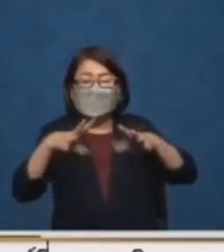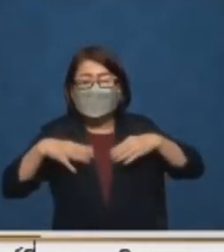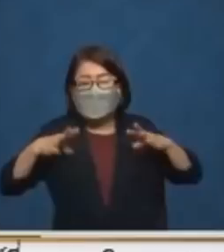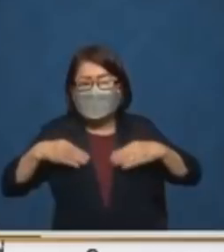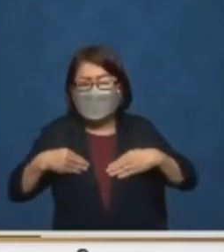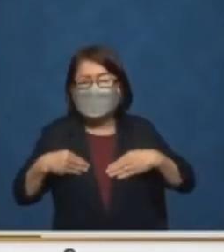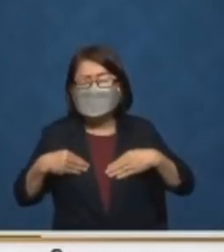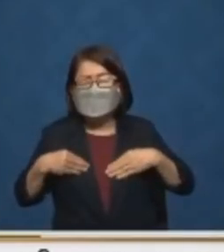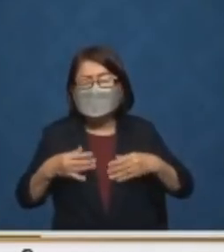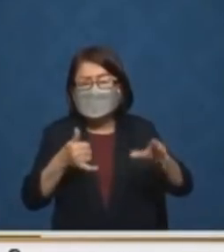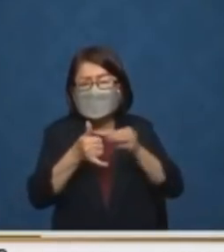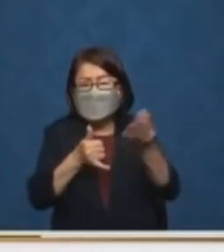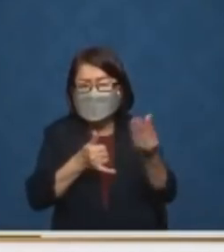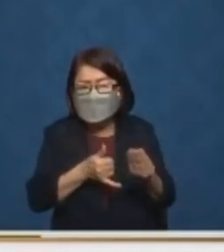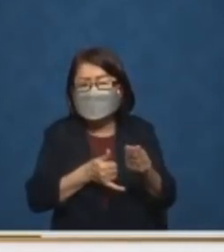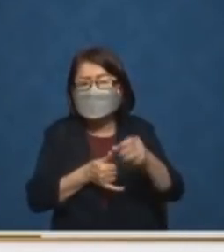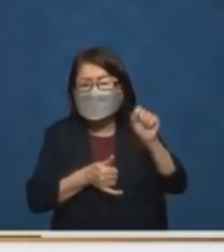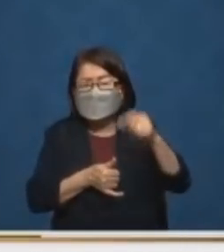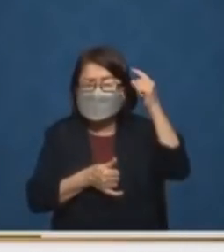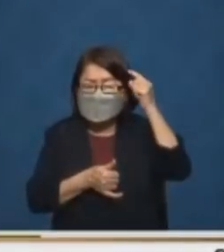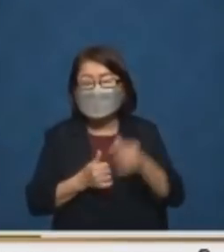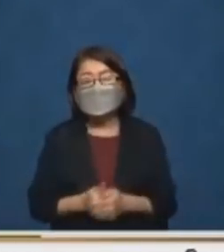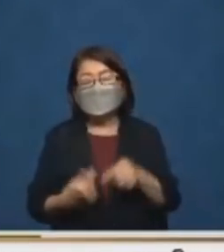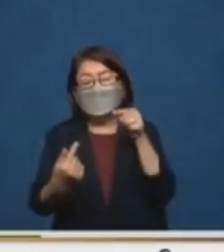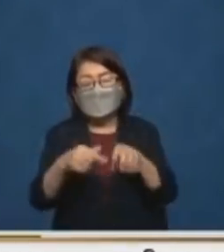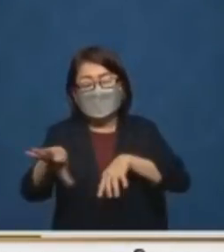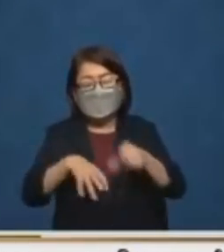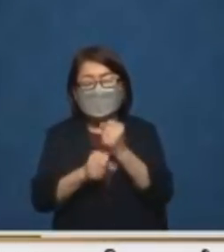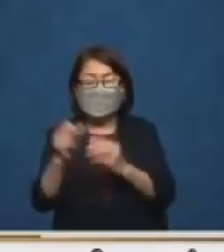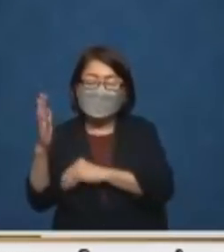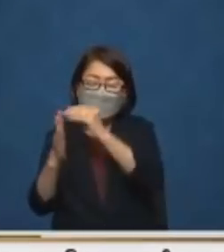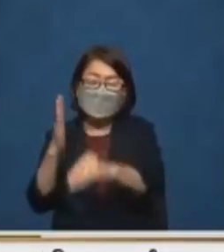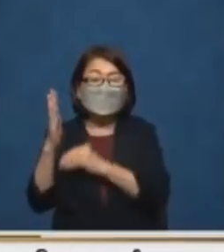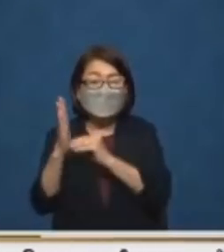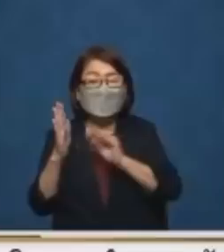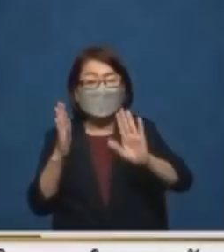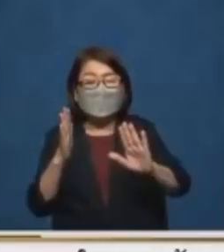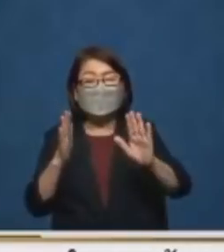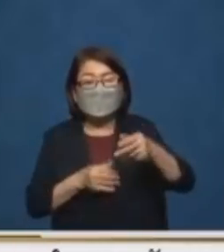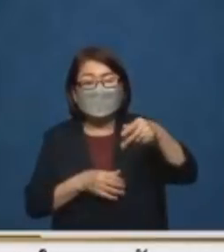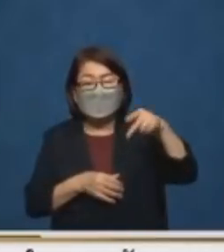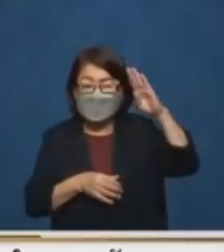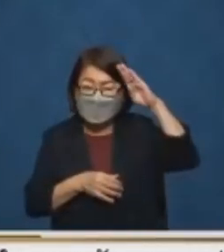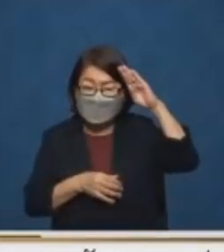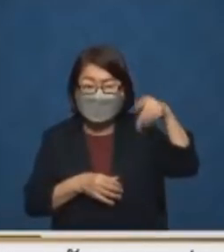ารบริฮารรชการเป็ดนของพเอกประยุษท์ในรอบที่ผ่านมานั้น